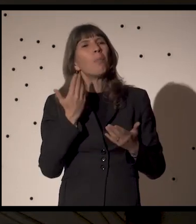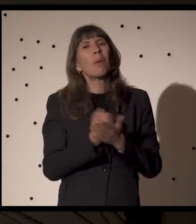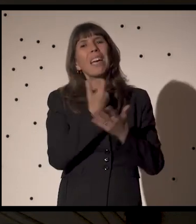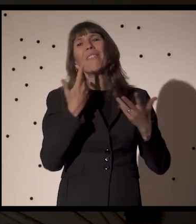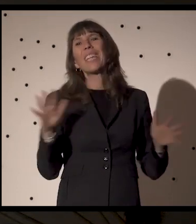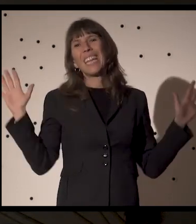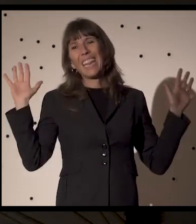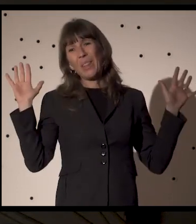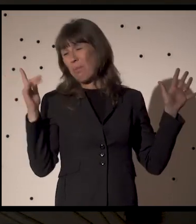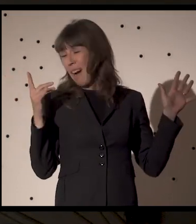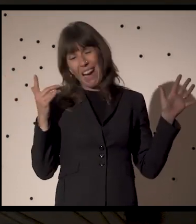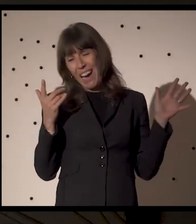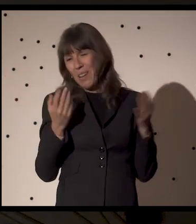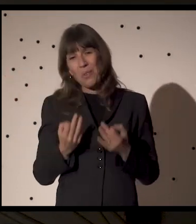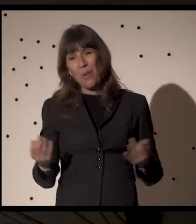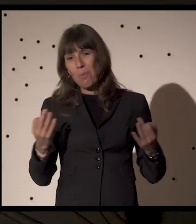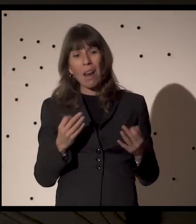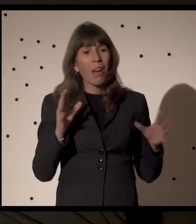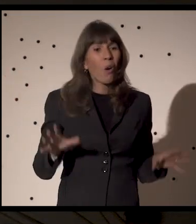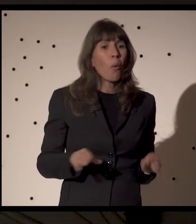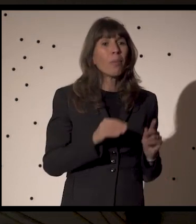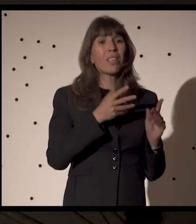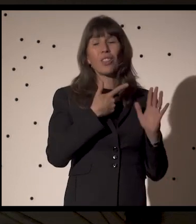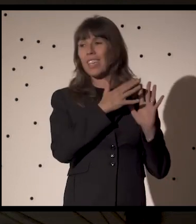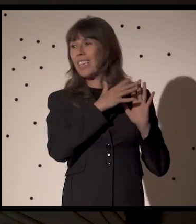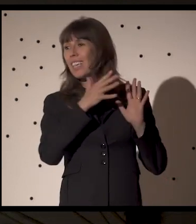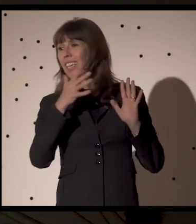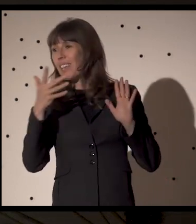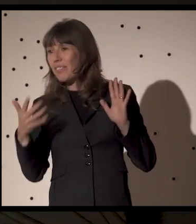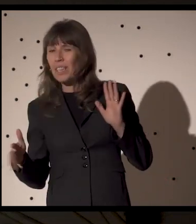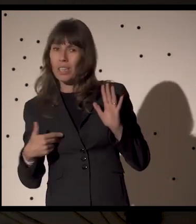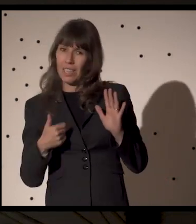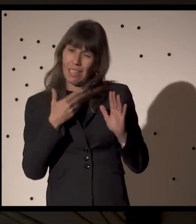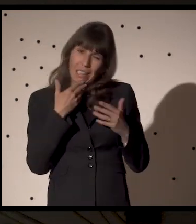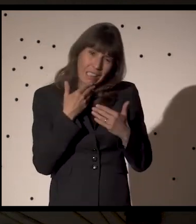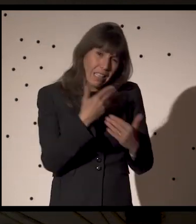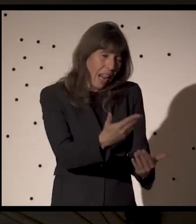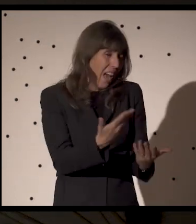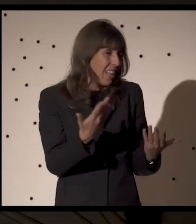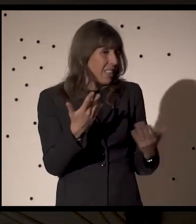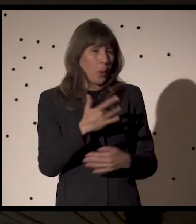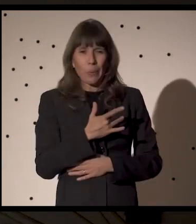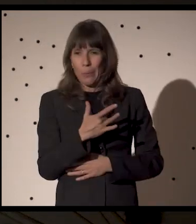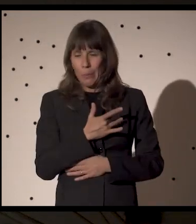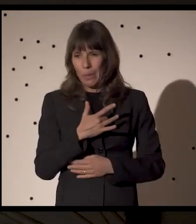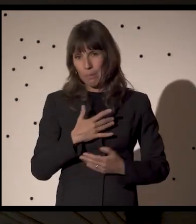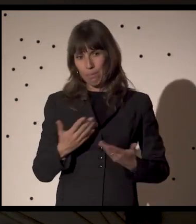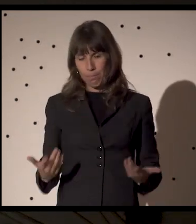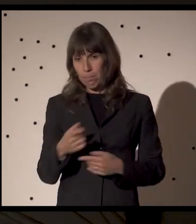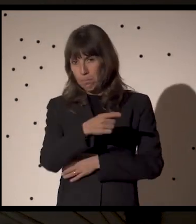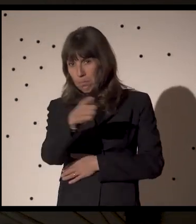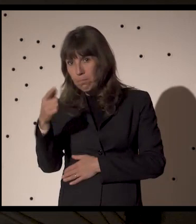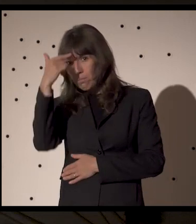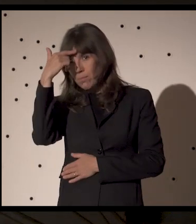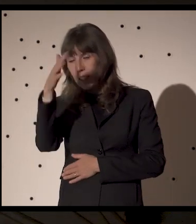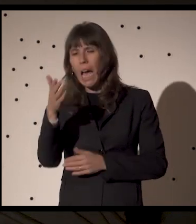pensa nello stesso modo per cui mi associa questo caloro il primo ringraziamento Allora Camera di Commercio come sapete